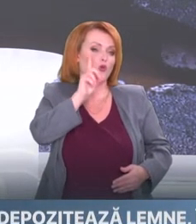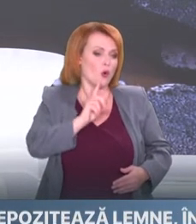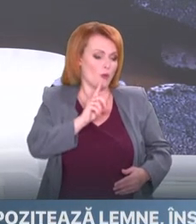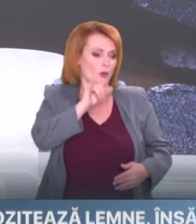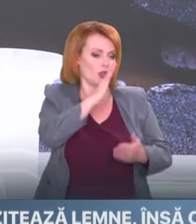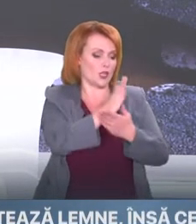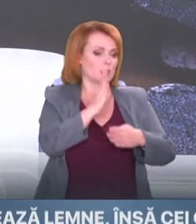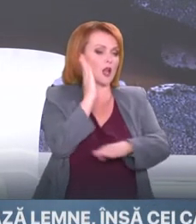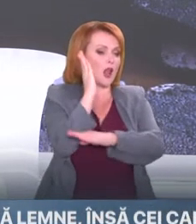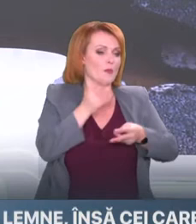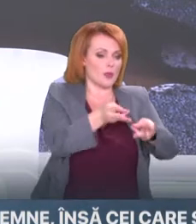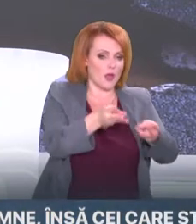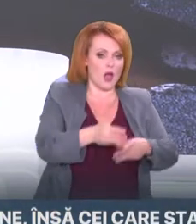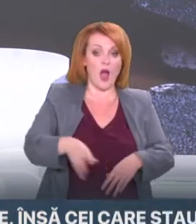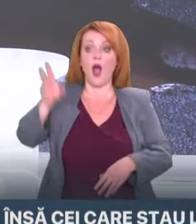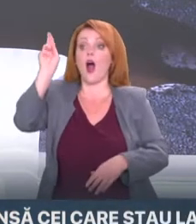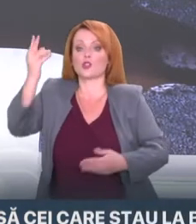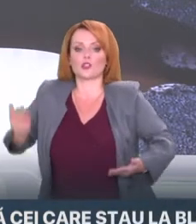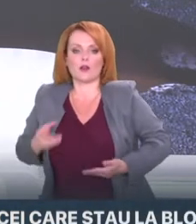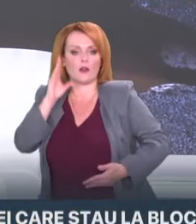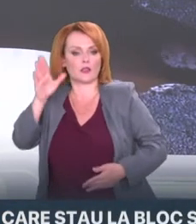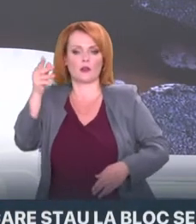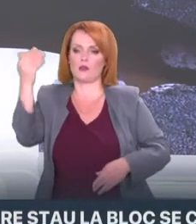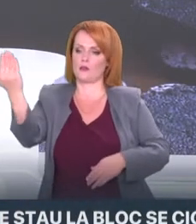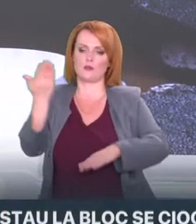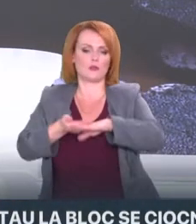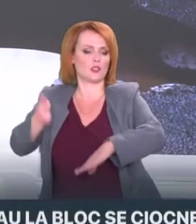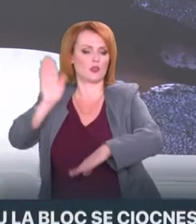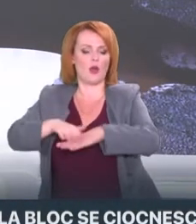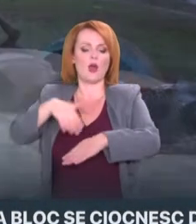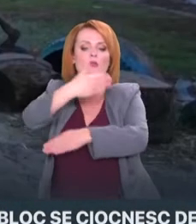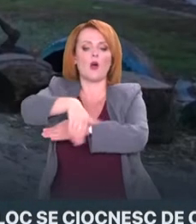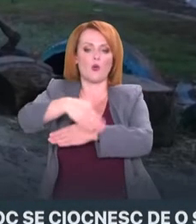să se încălzească și să gătească mâncare la bucătării improvizate în aer liber.